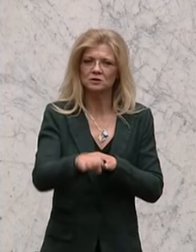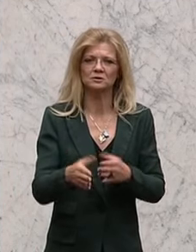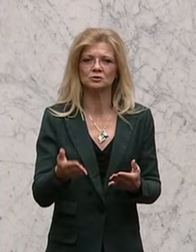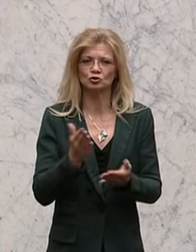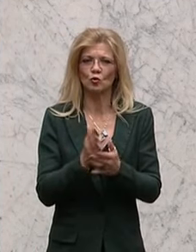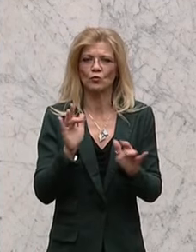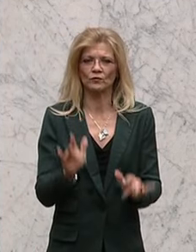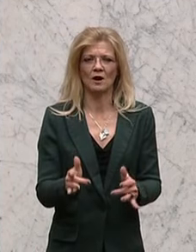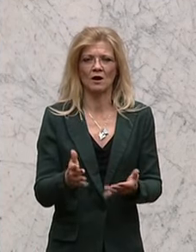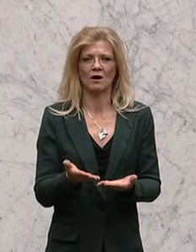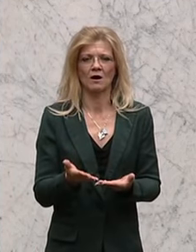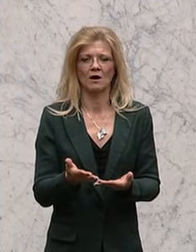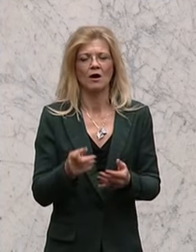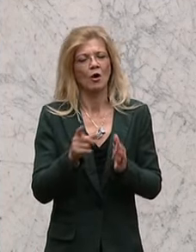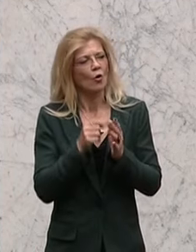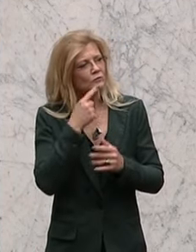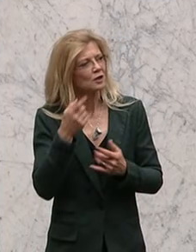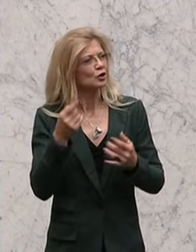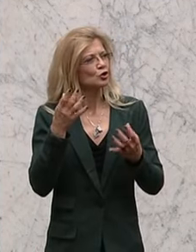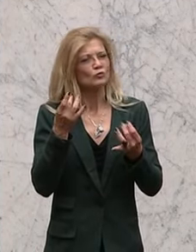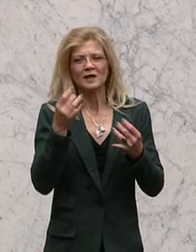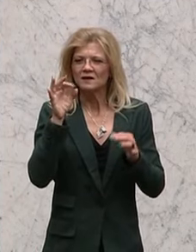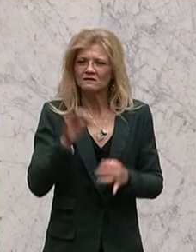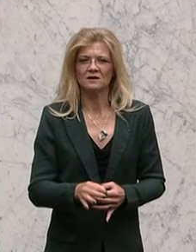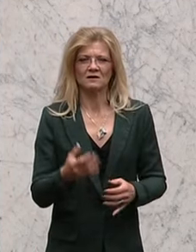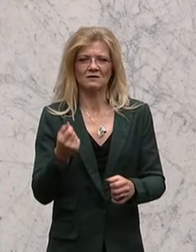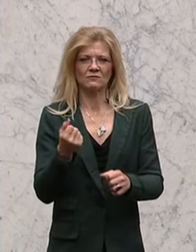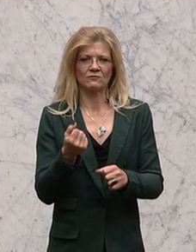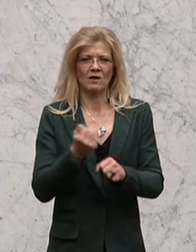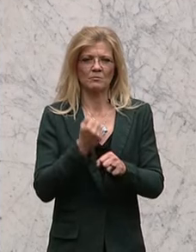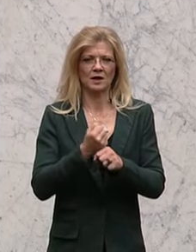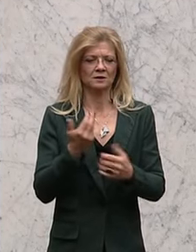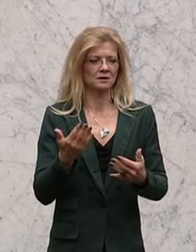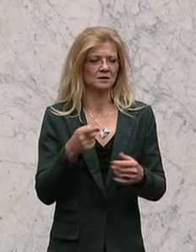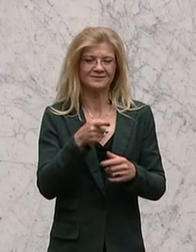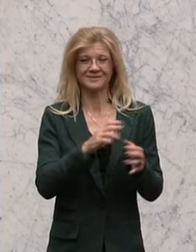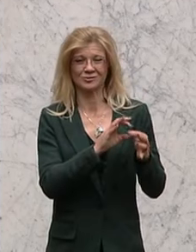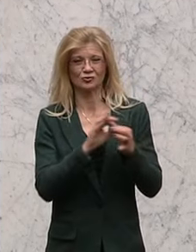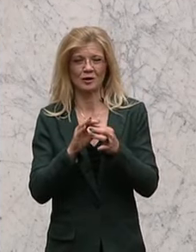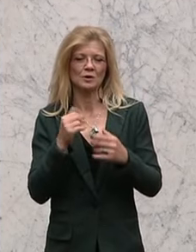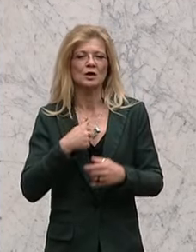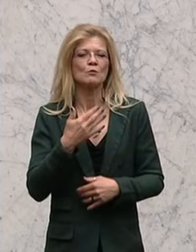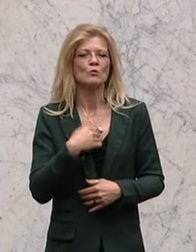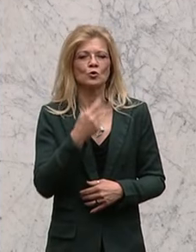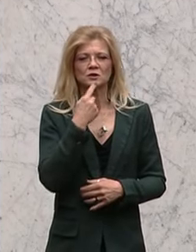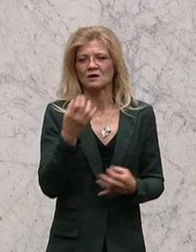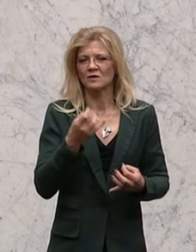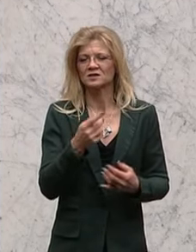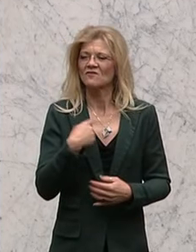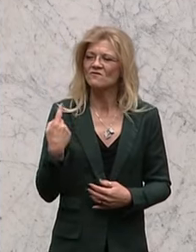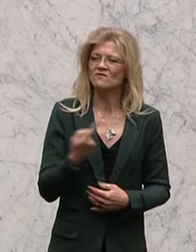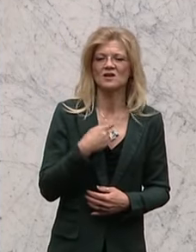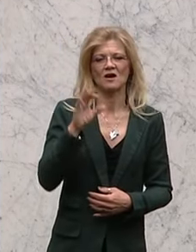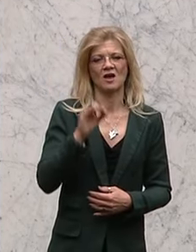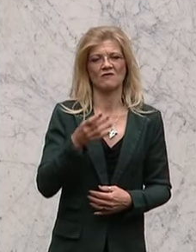Tiefe ausgearbeitet. Und da möchte ich in diesem Zusammenhang Ihnen sagen, wir, die FPÖ, waren es.